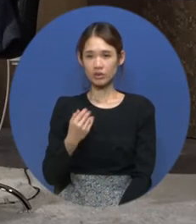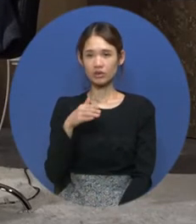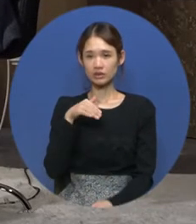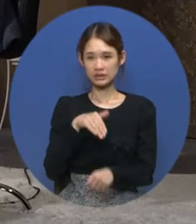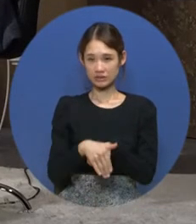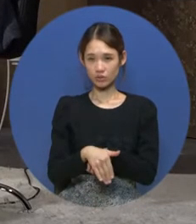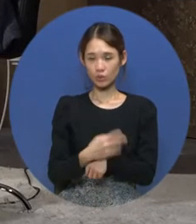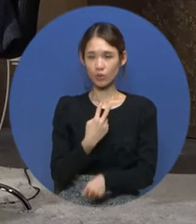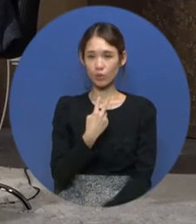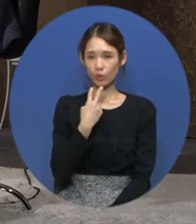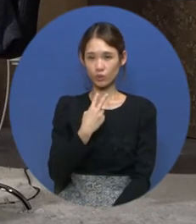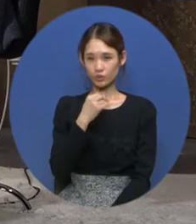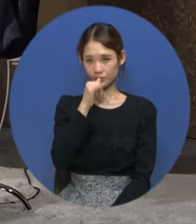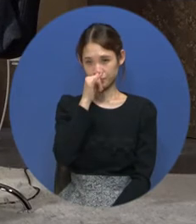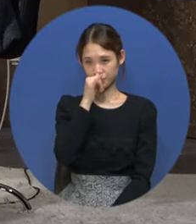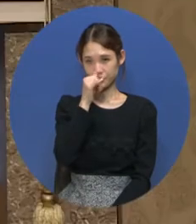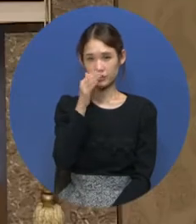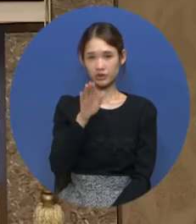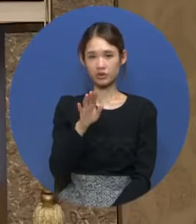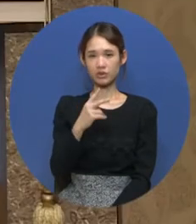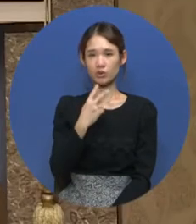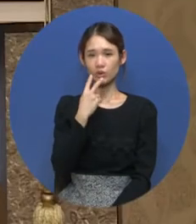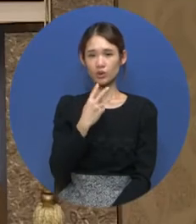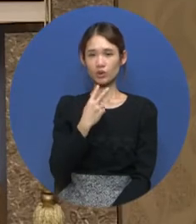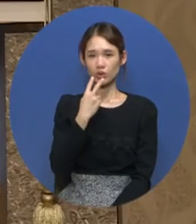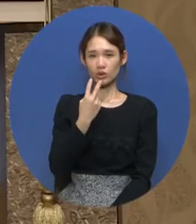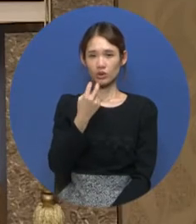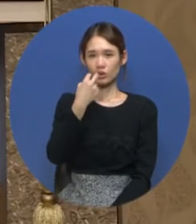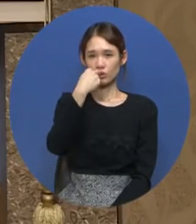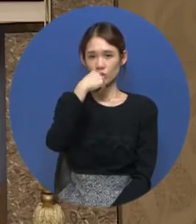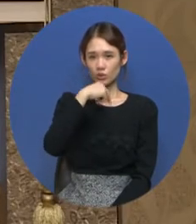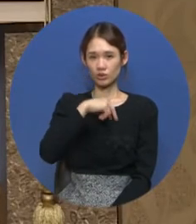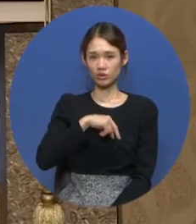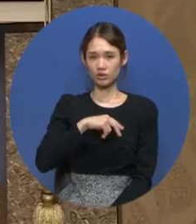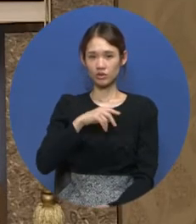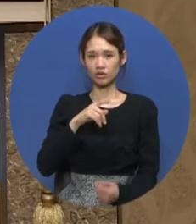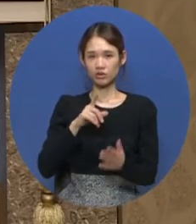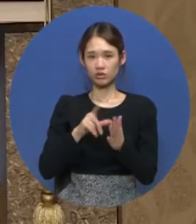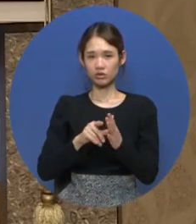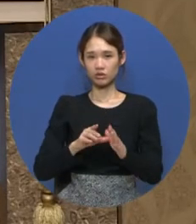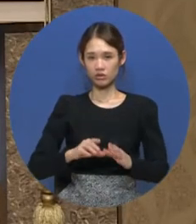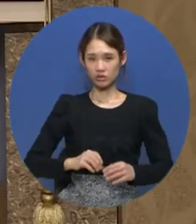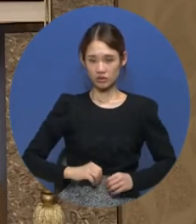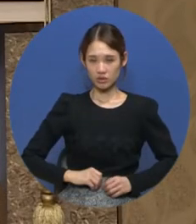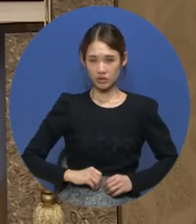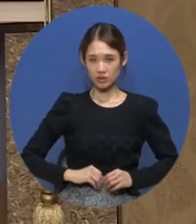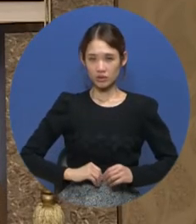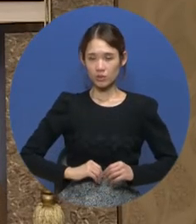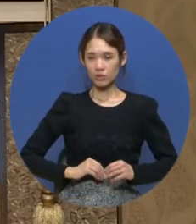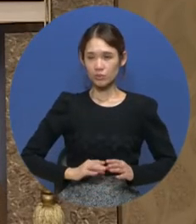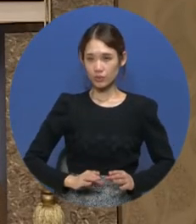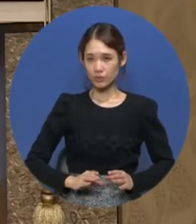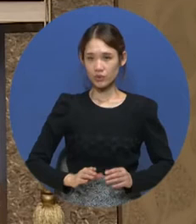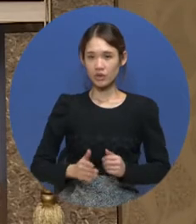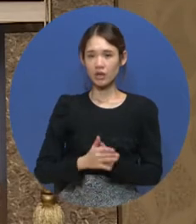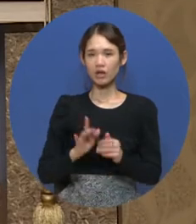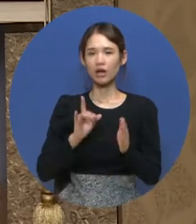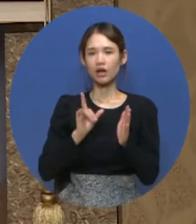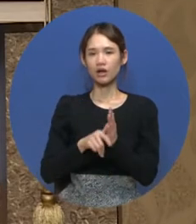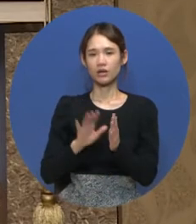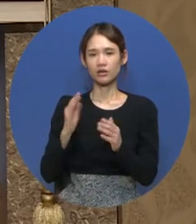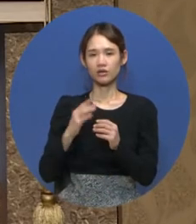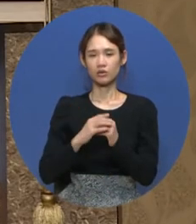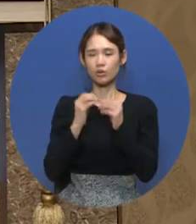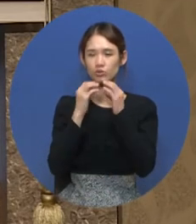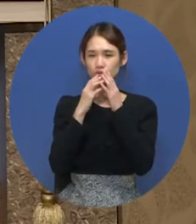하잖아요 그런데 2호 법원이 구로 들여 마실 때 쓰 할 때 2패 답 우러나오도록 다 풍산